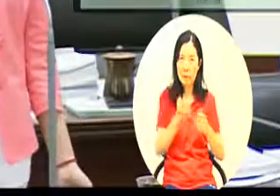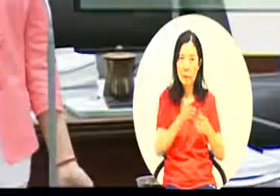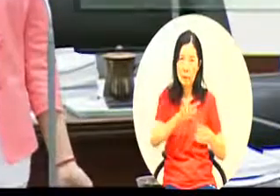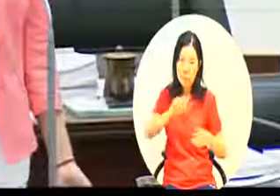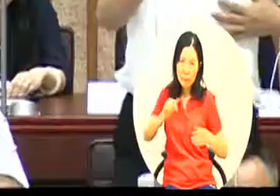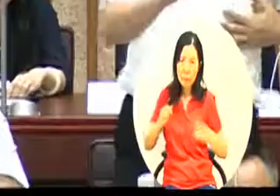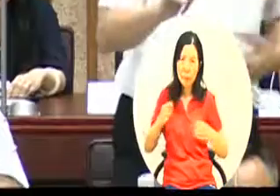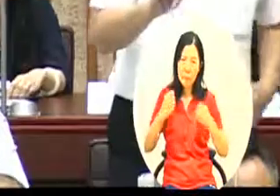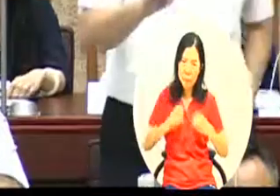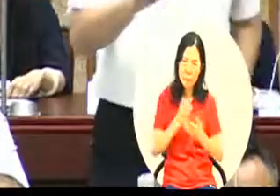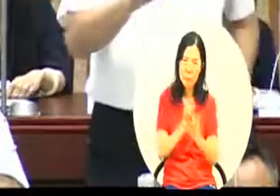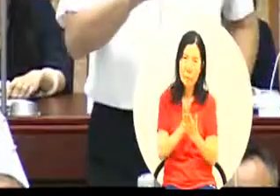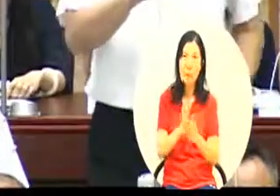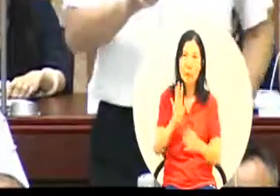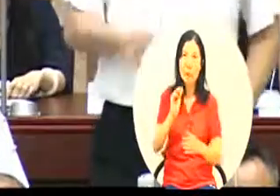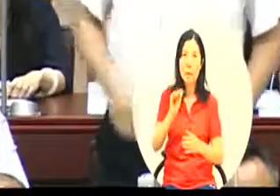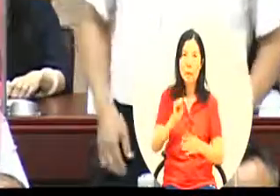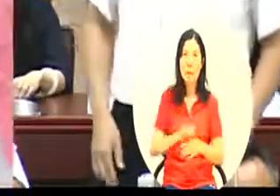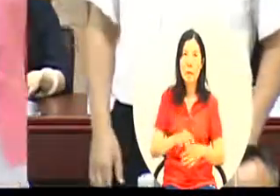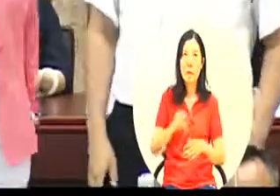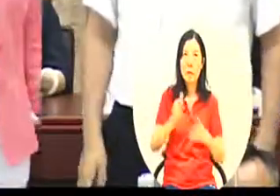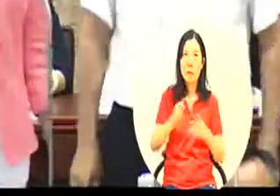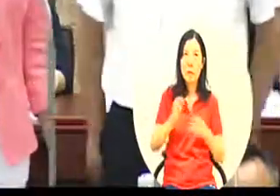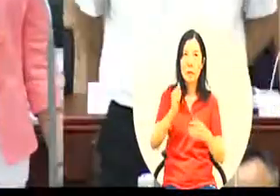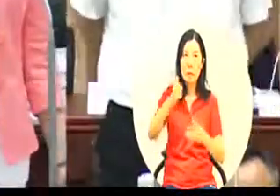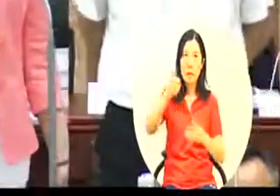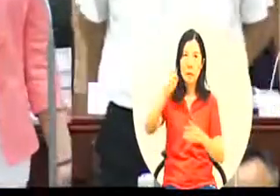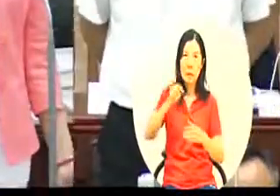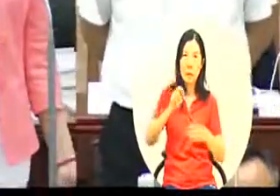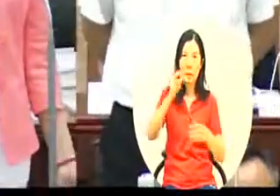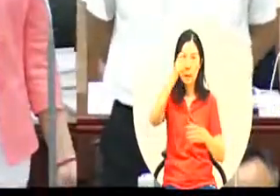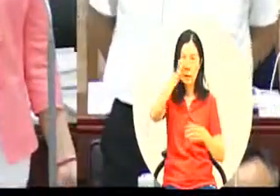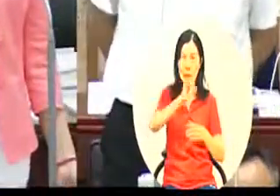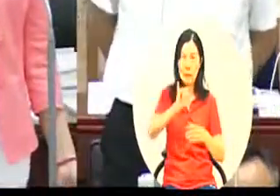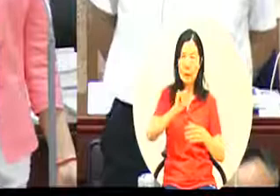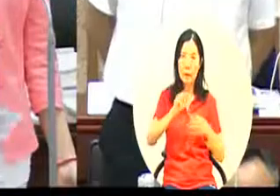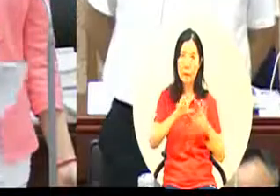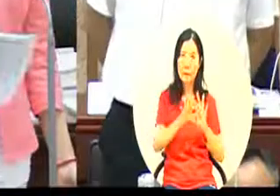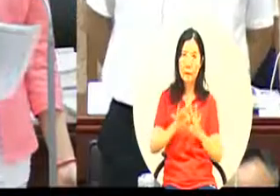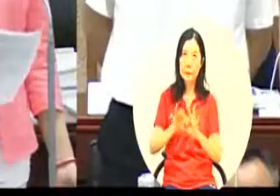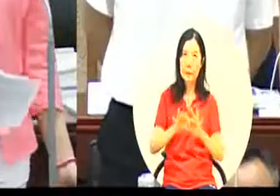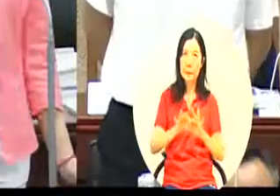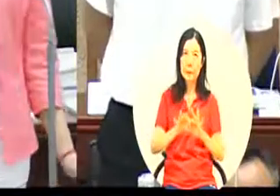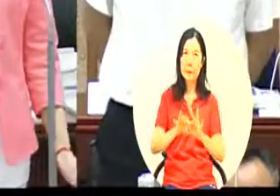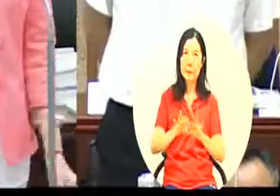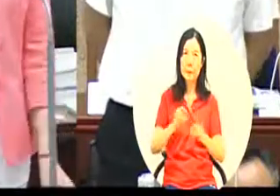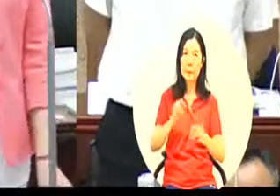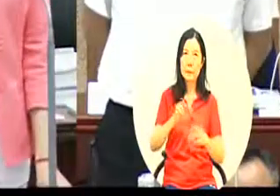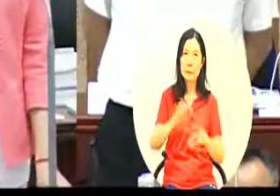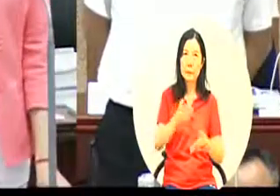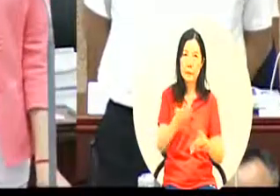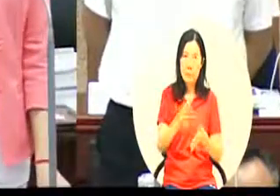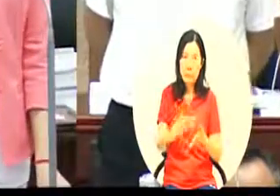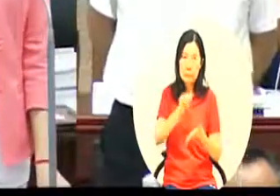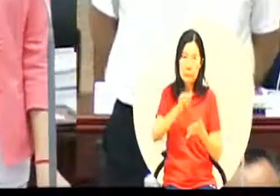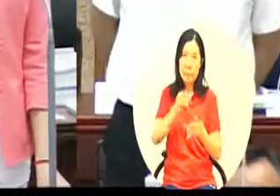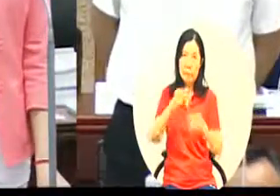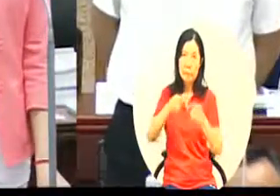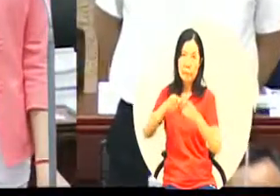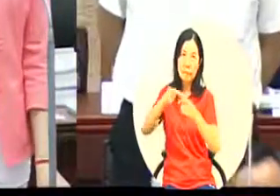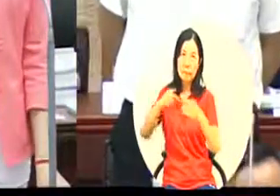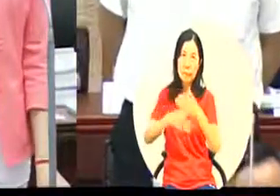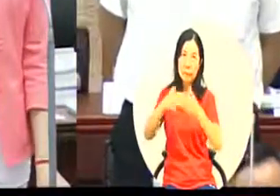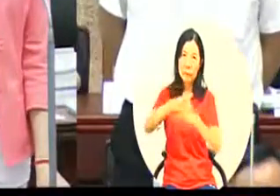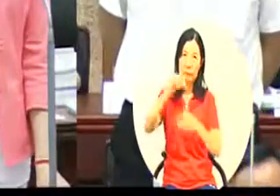请回答。 好，谢谢议长，谢谢黄议员的关心了哈。那个议员所提到，我们每一年交通